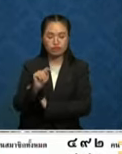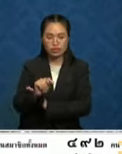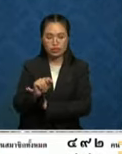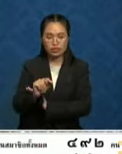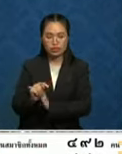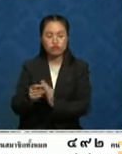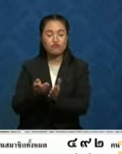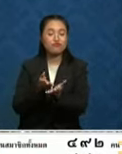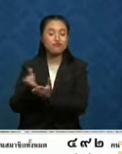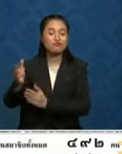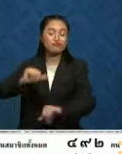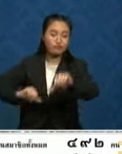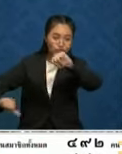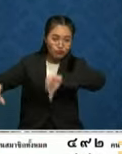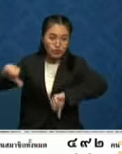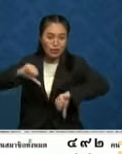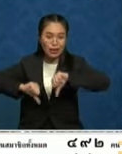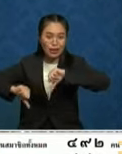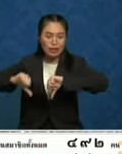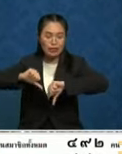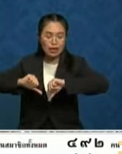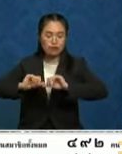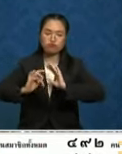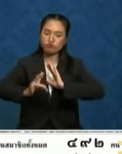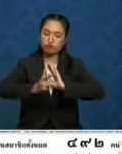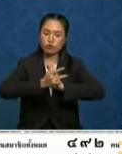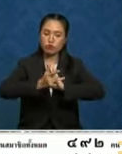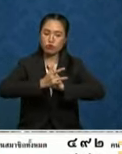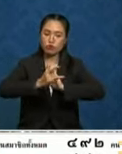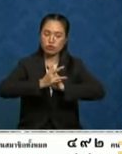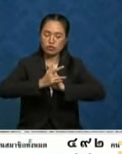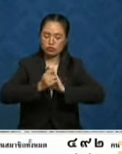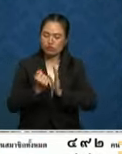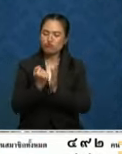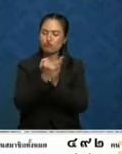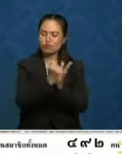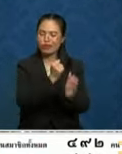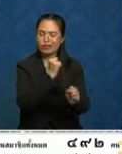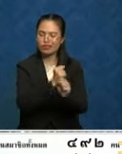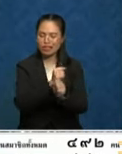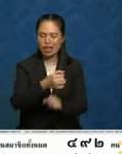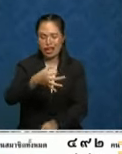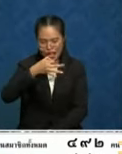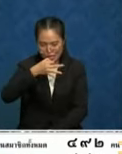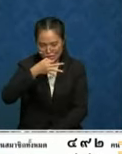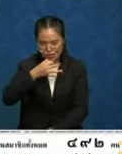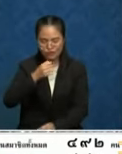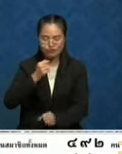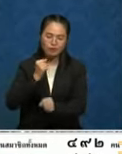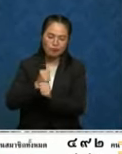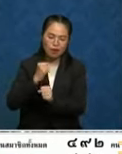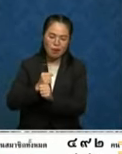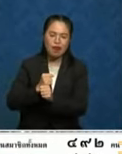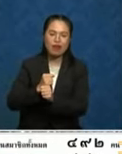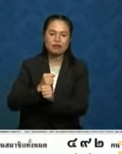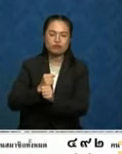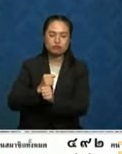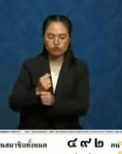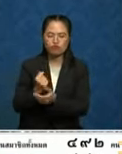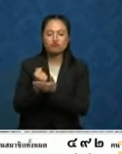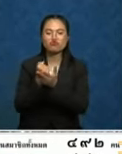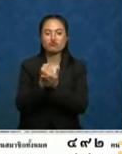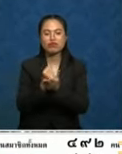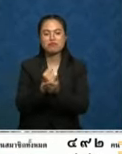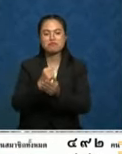วิทยาศาสตร์เทคโนโลยีที่จะต้องสามารถช่วยสร้างงานสร้างอาชีพนะคะเป็นการเพิ่มมูลค่าให้แก่